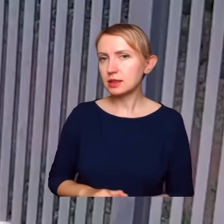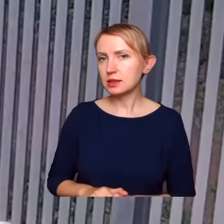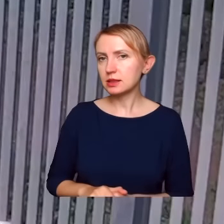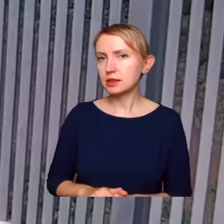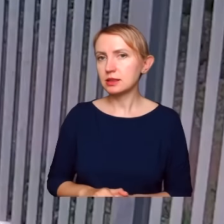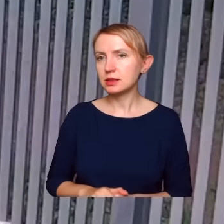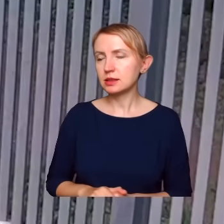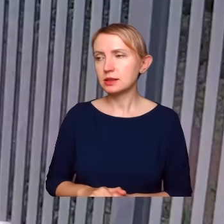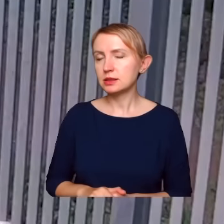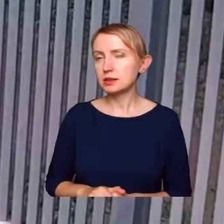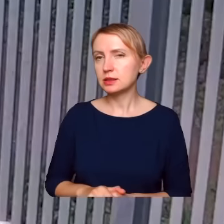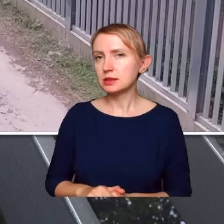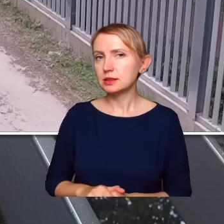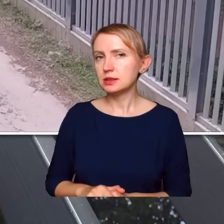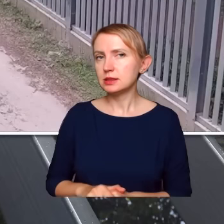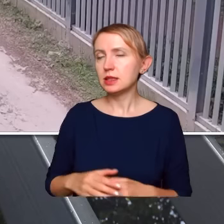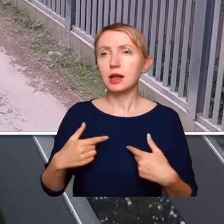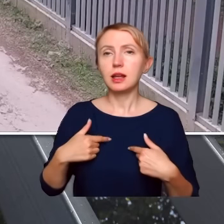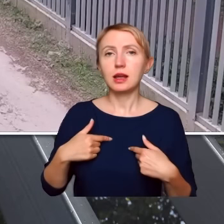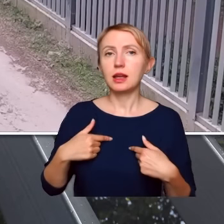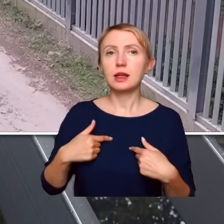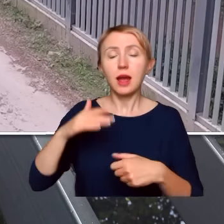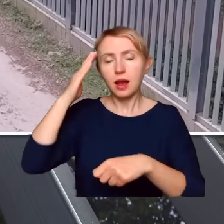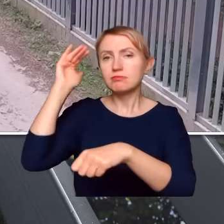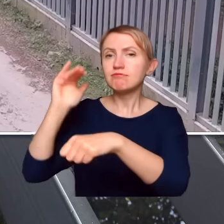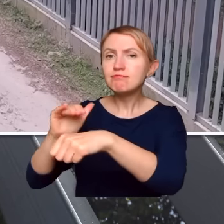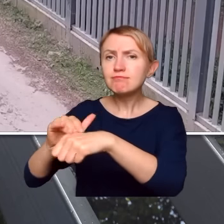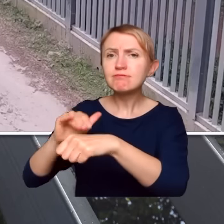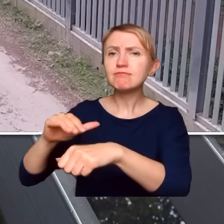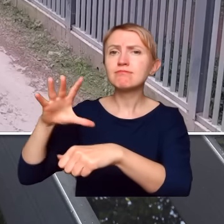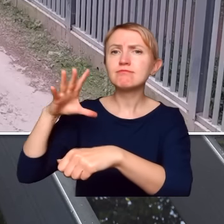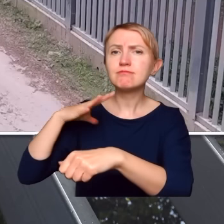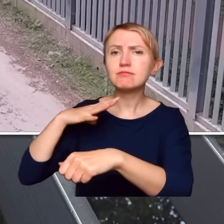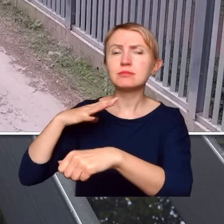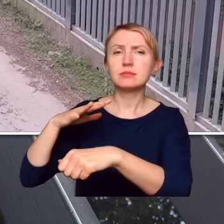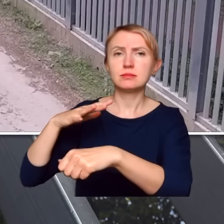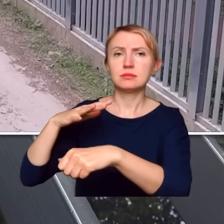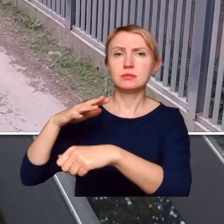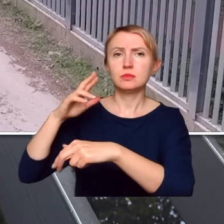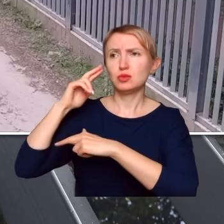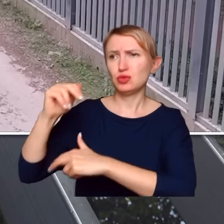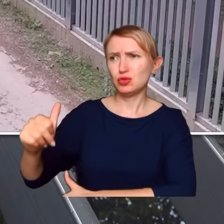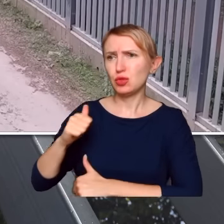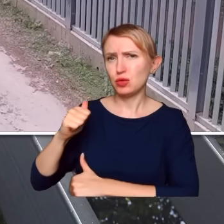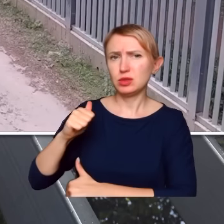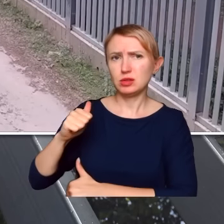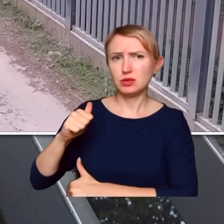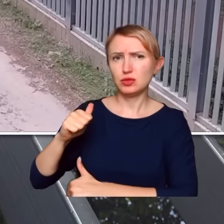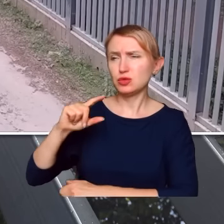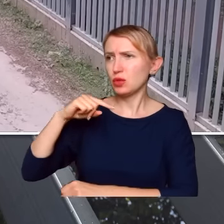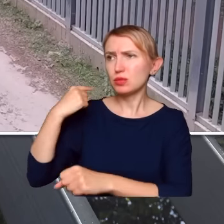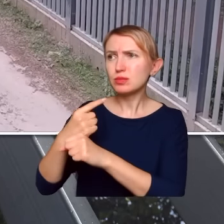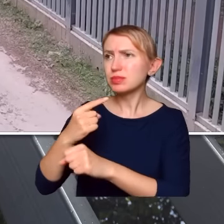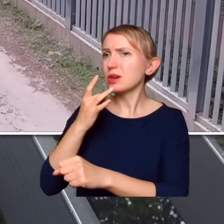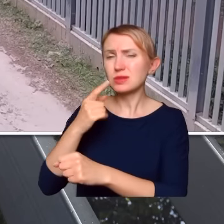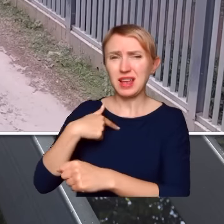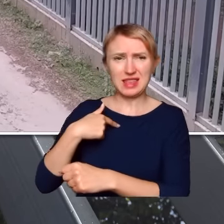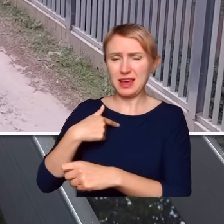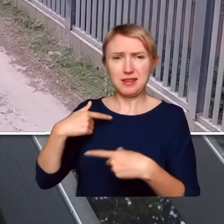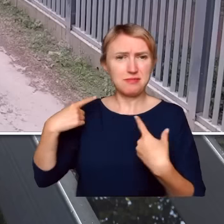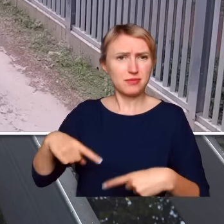wspólnego i naciskałem, nalegałem i stałem za tym, by żołnierzom postawić zarzut. Jest to kłamstwo